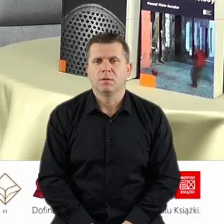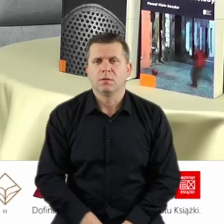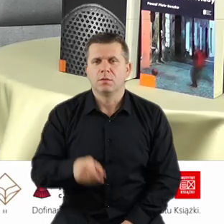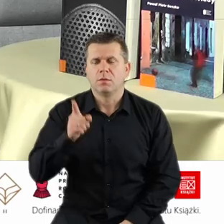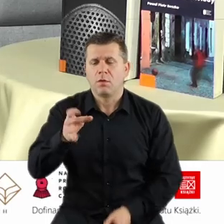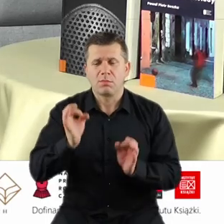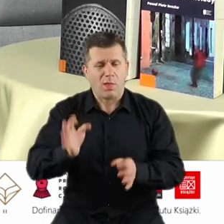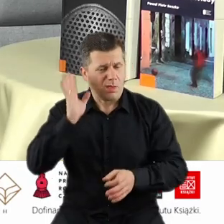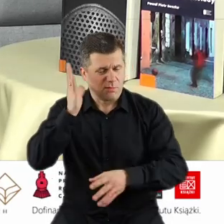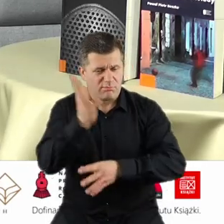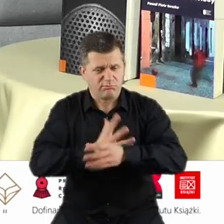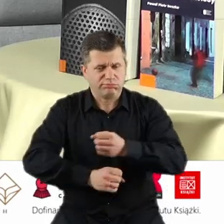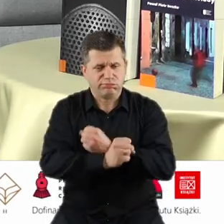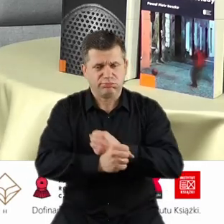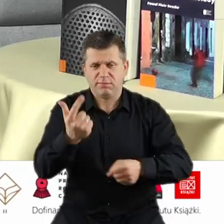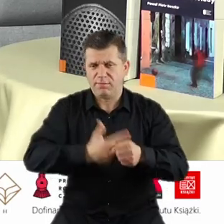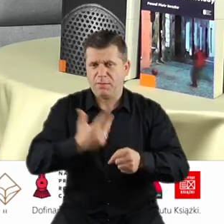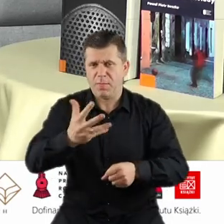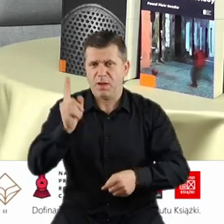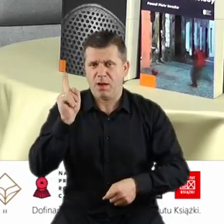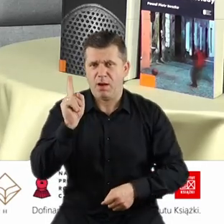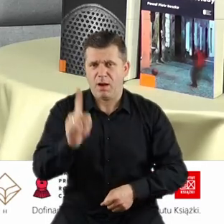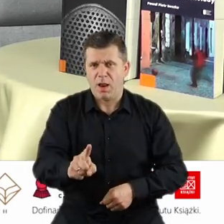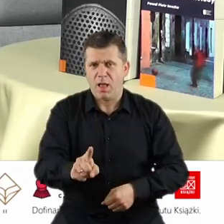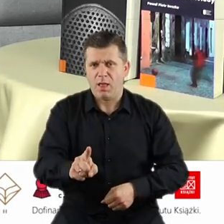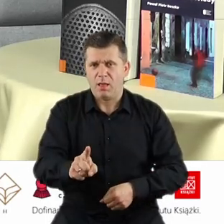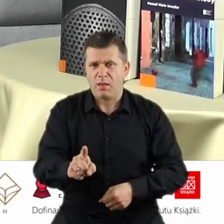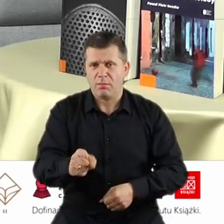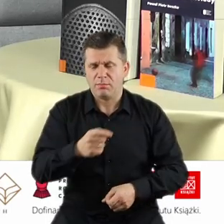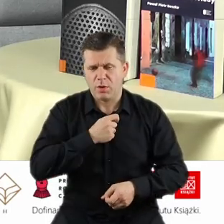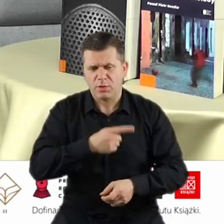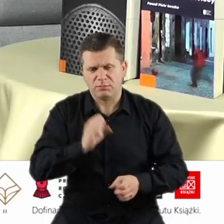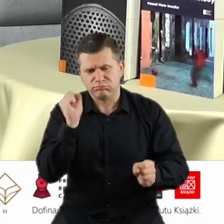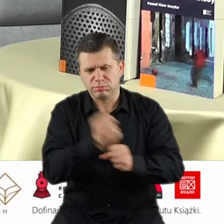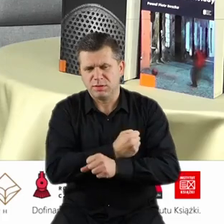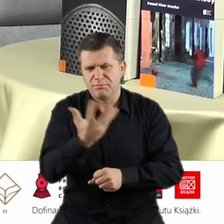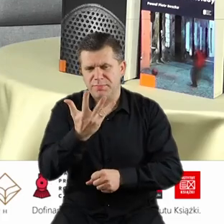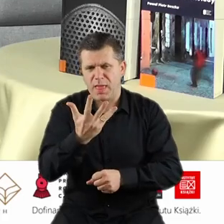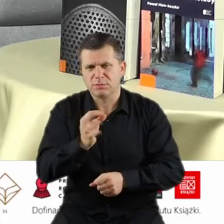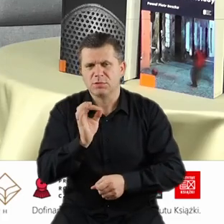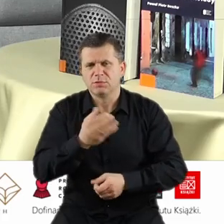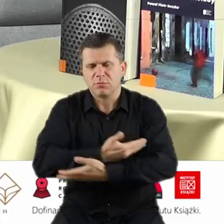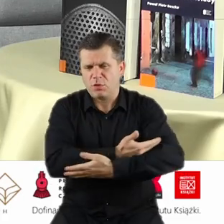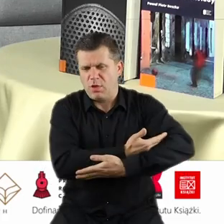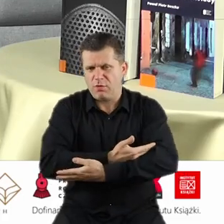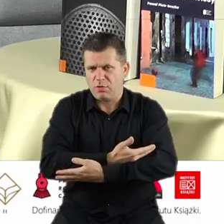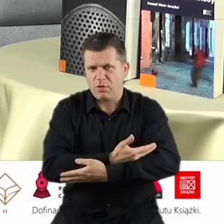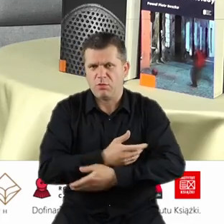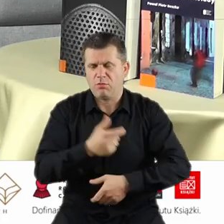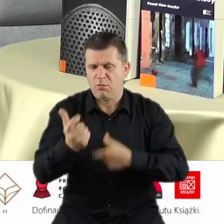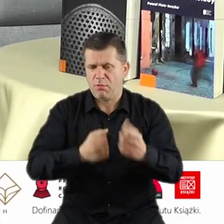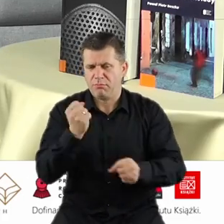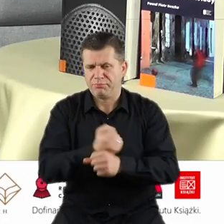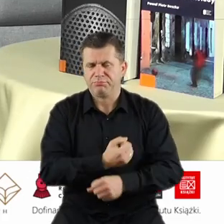która odsiaduje teraz karę 25 lat pozbawienia wolności za zabójstwo 5 noworodków.